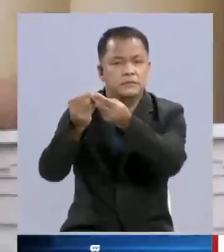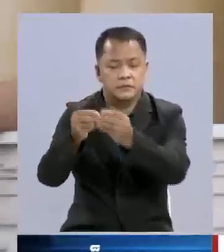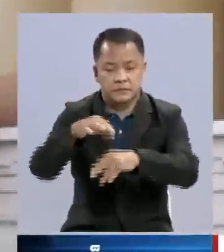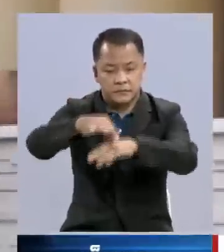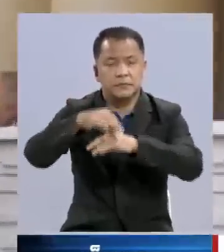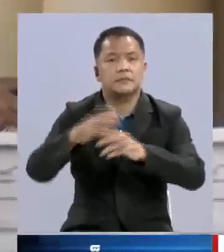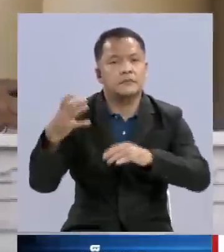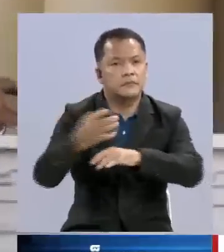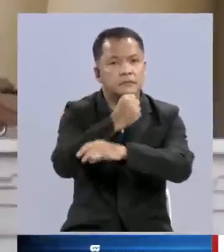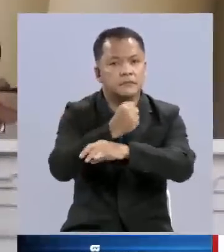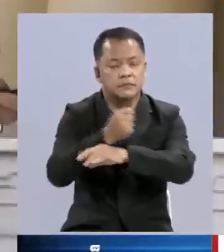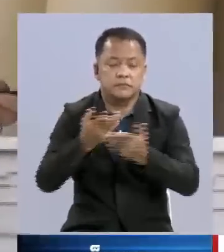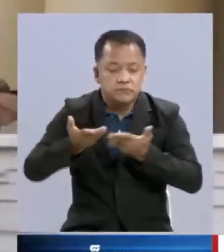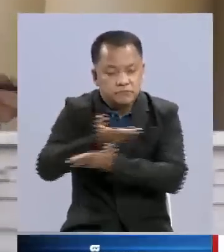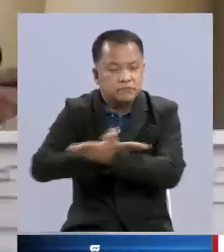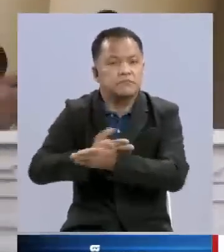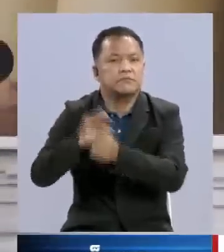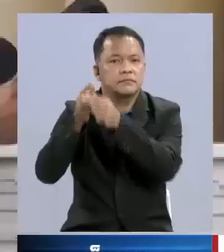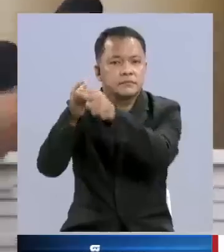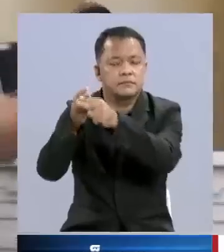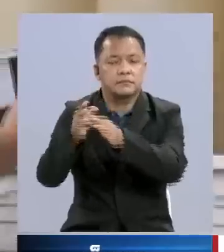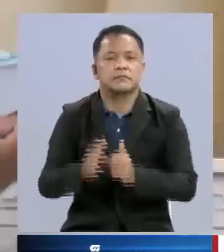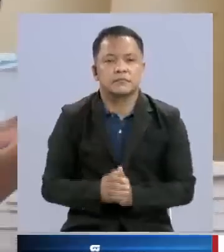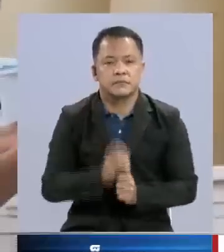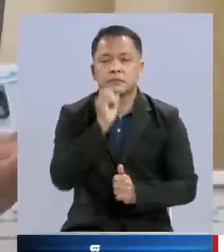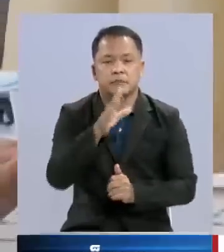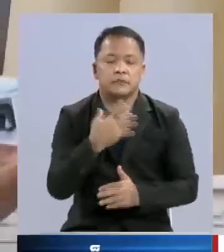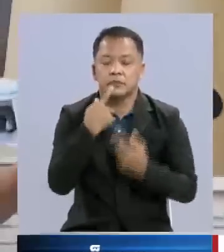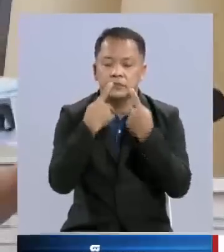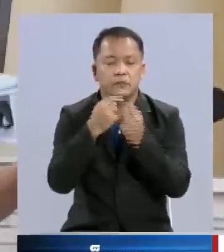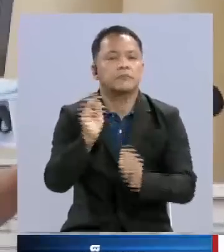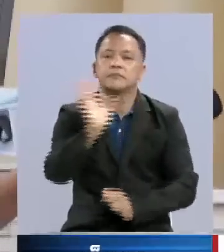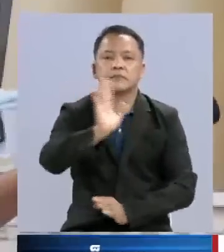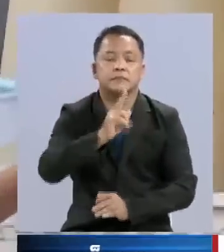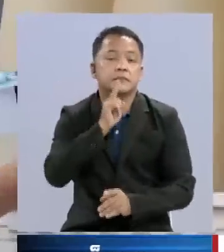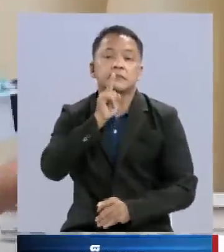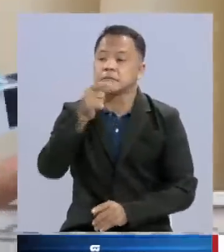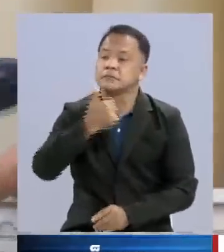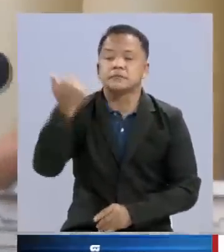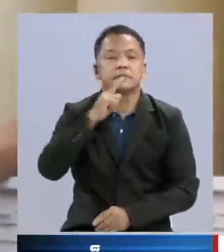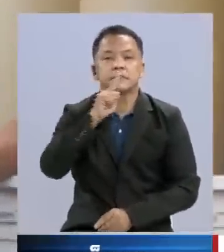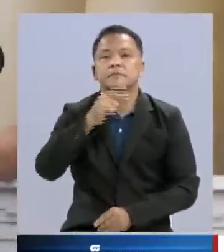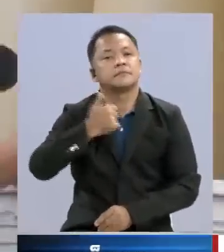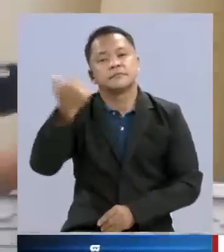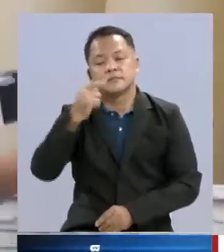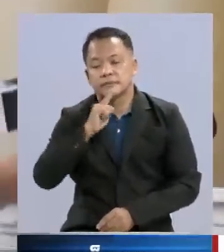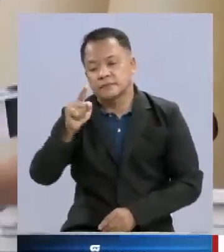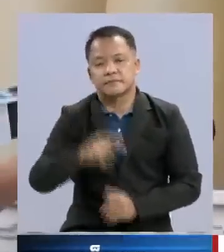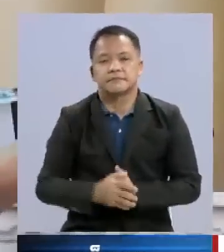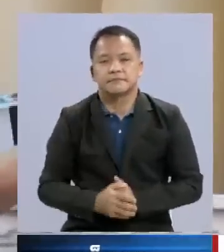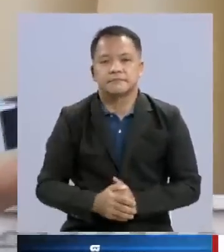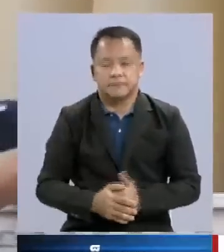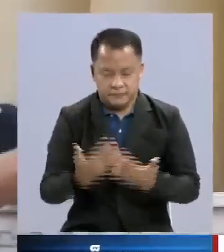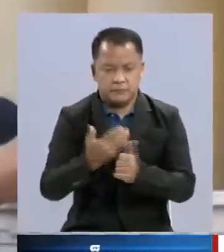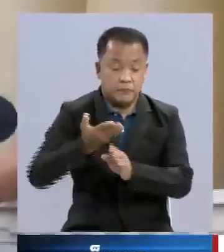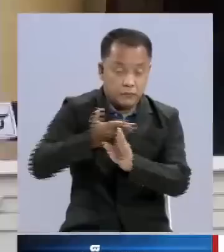ำรงตำแหน่งทางการเมืองเป็นผู้พิจารณาคุณวิษณุก็บอกไม่ขอตอบให้ไปถามคนอื่นแล้วกันนี ่ นะฮะทั้